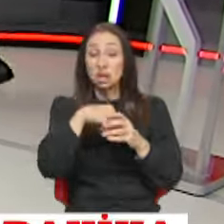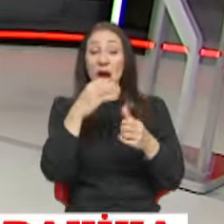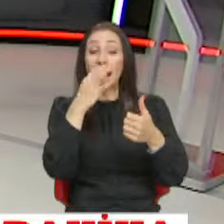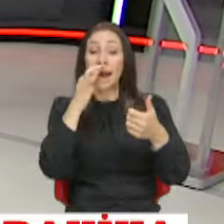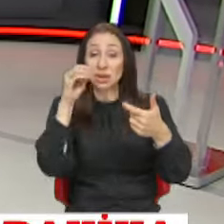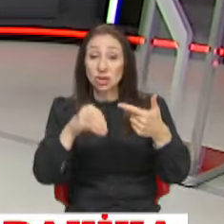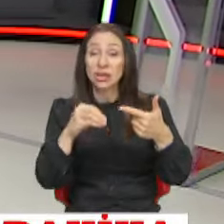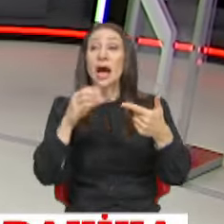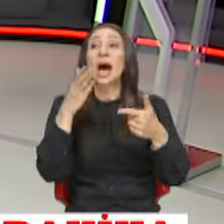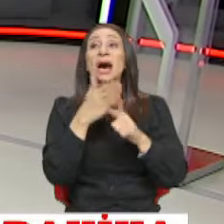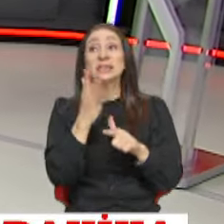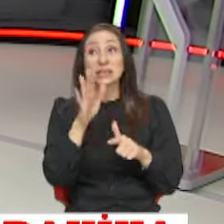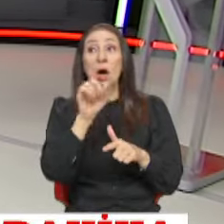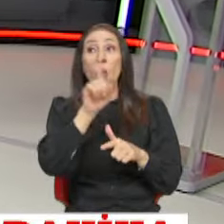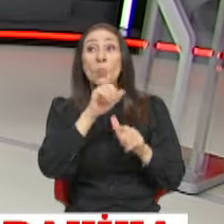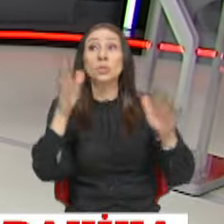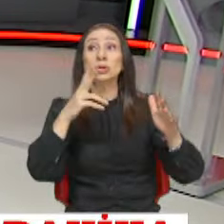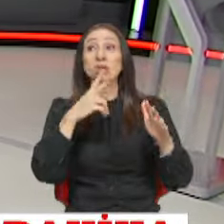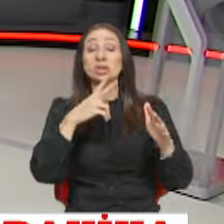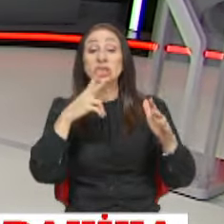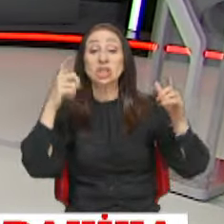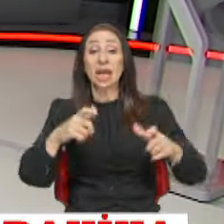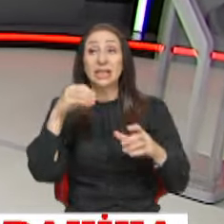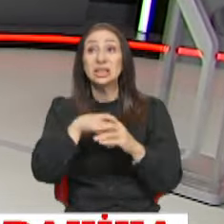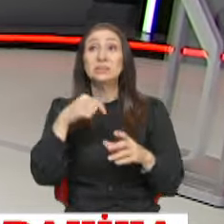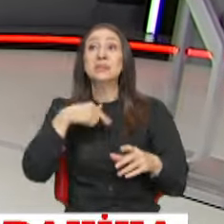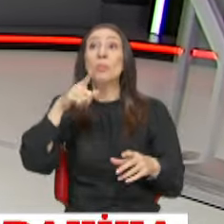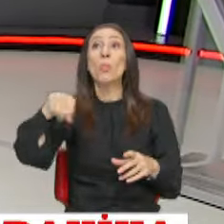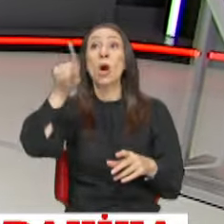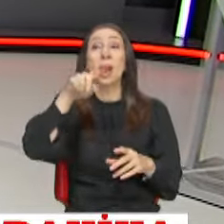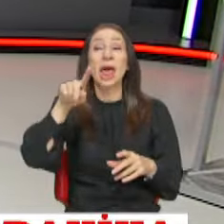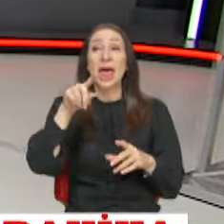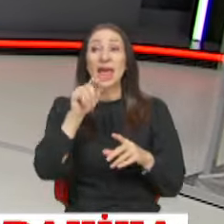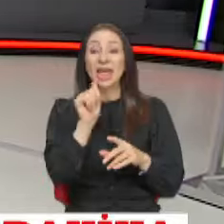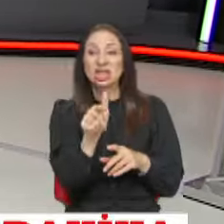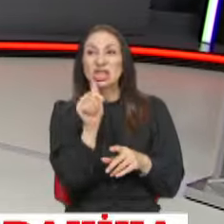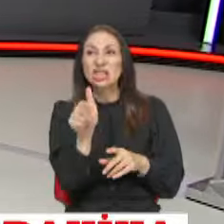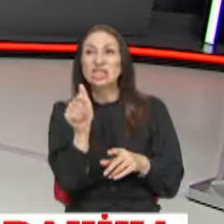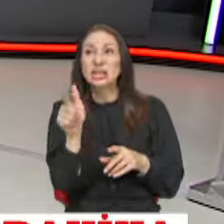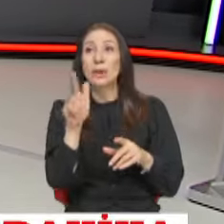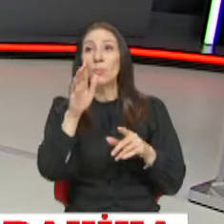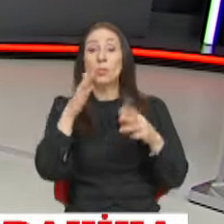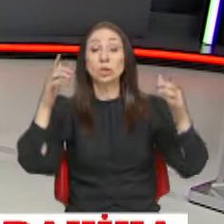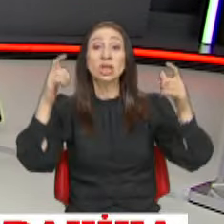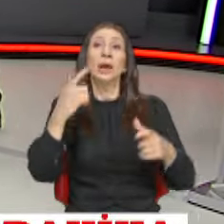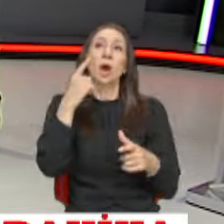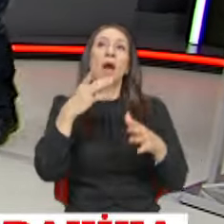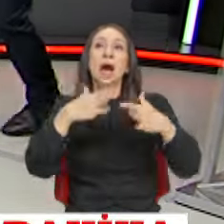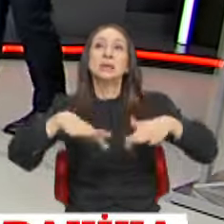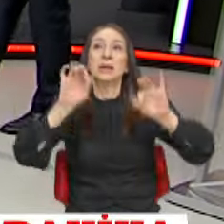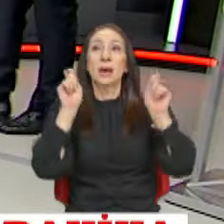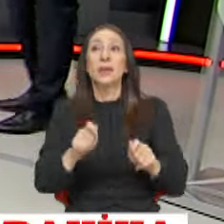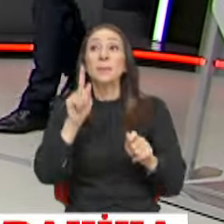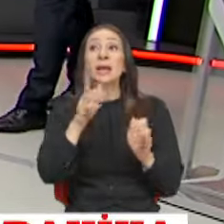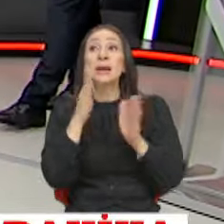Ankara için aslında 10 Büyükşehir için biz böyle Eee ilçe ilçe büyükşehirlerde hazırlıklarımızı